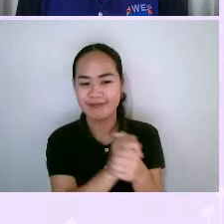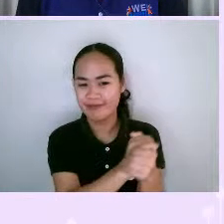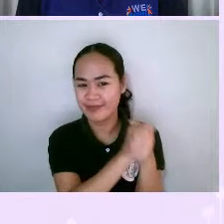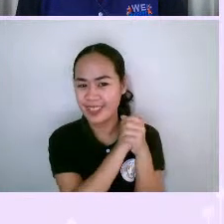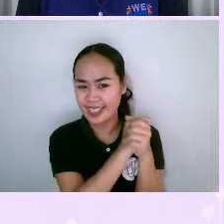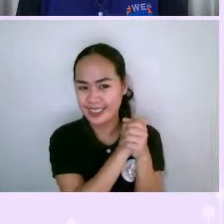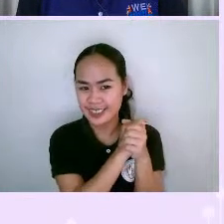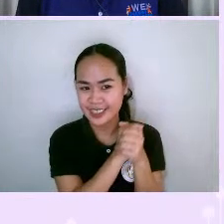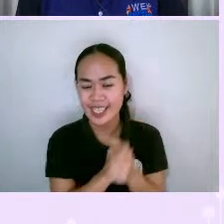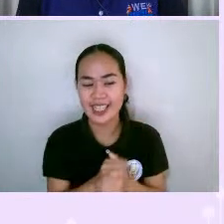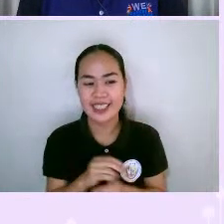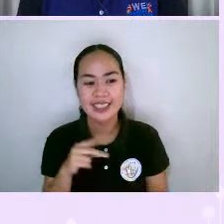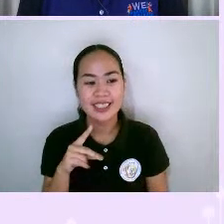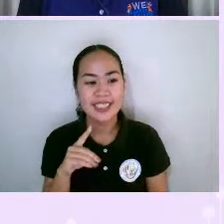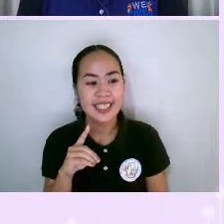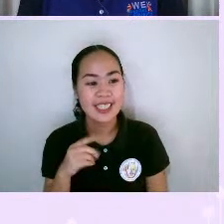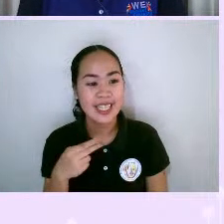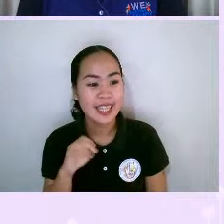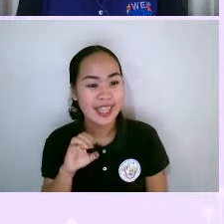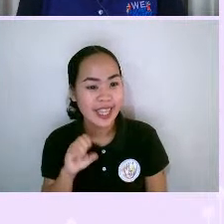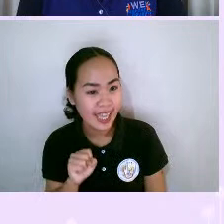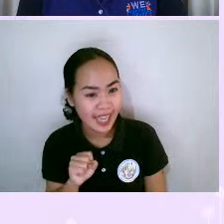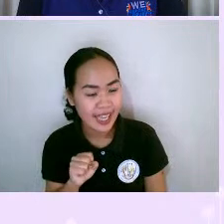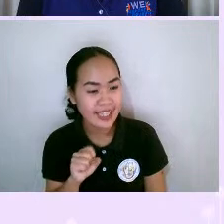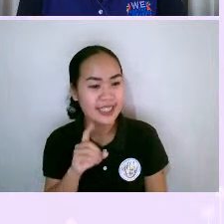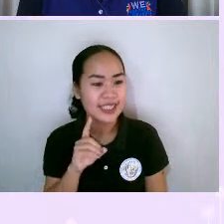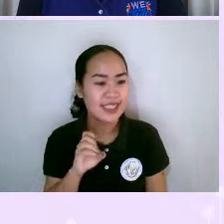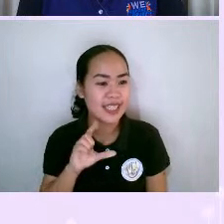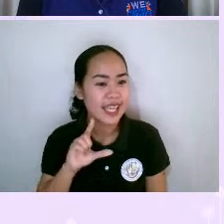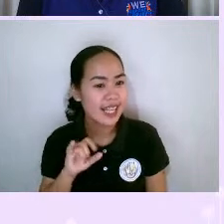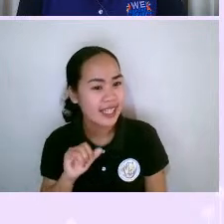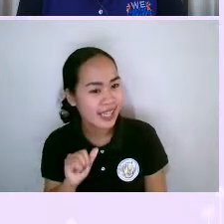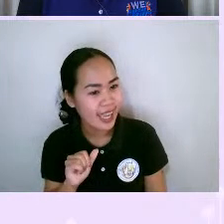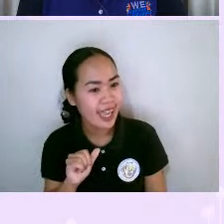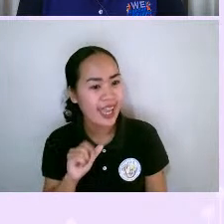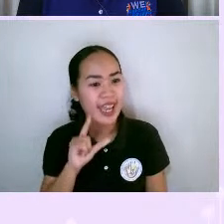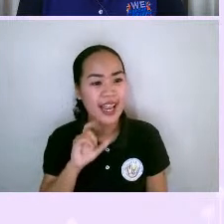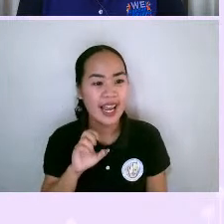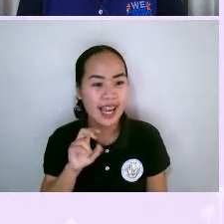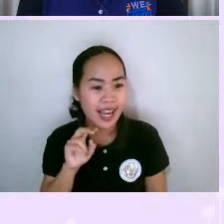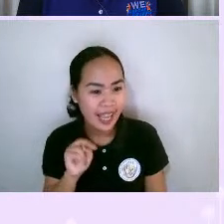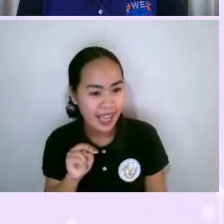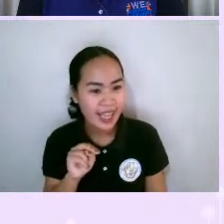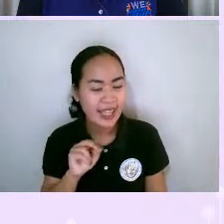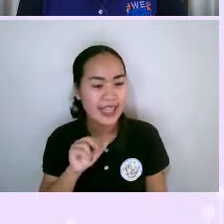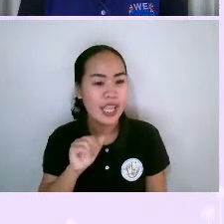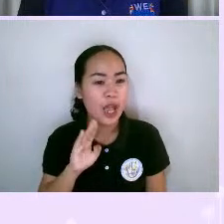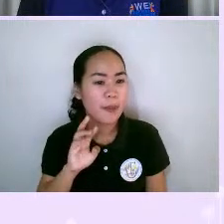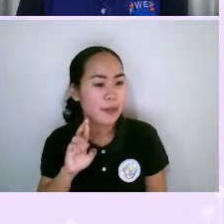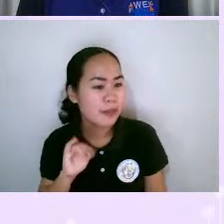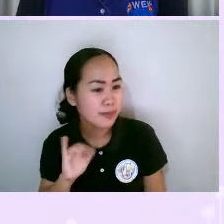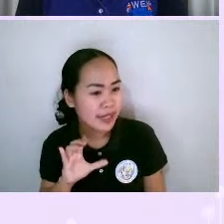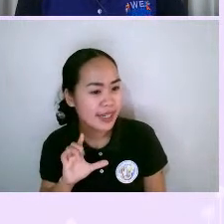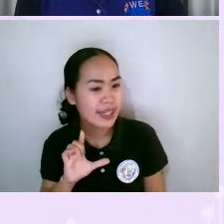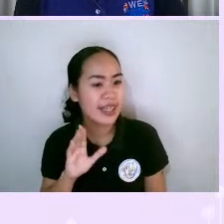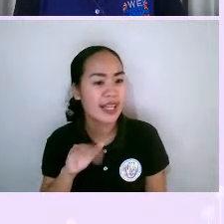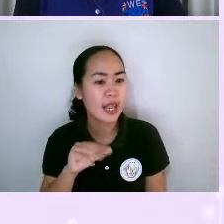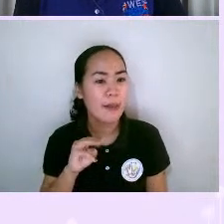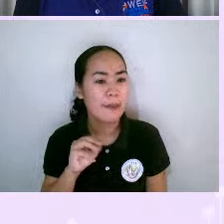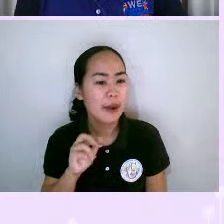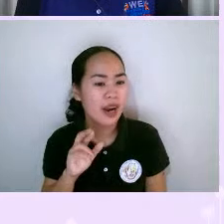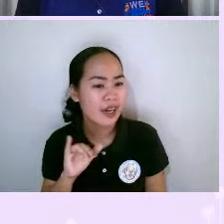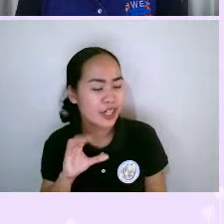Ms. Des Rodriguez, Delia Agor, Len Mikua, Abril Quince, Maricon Sebrano,